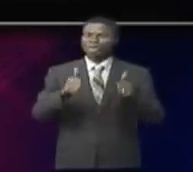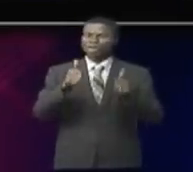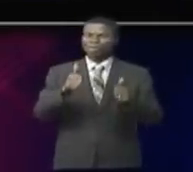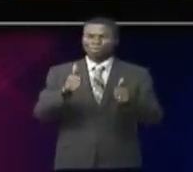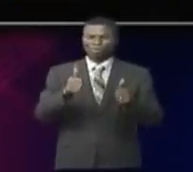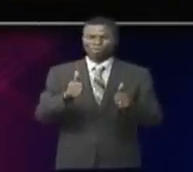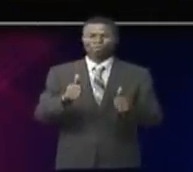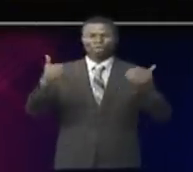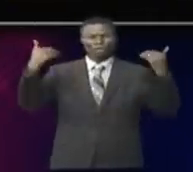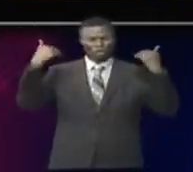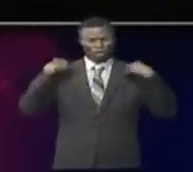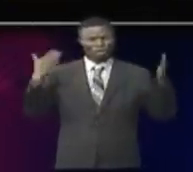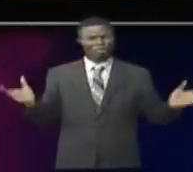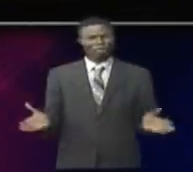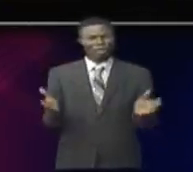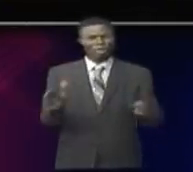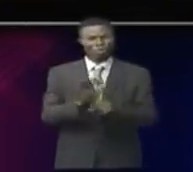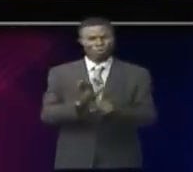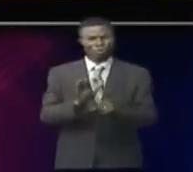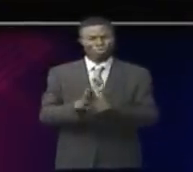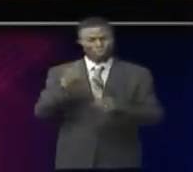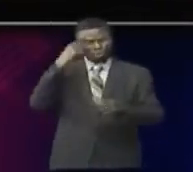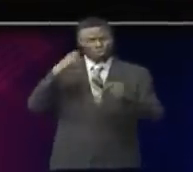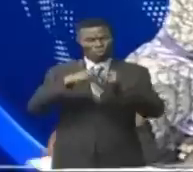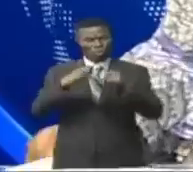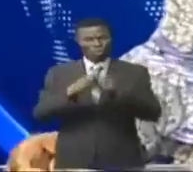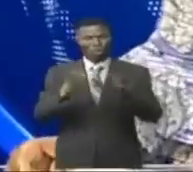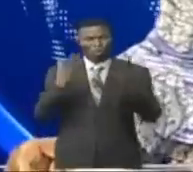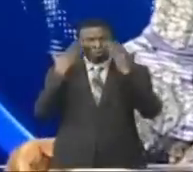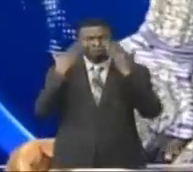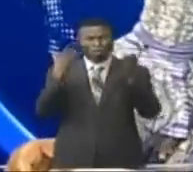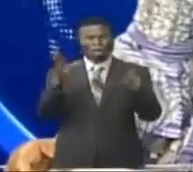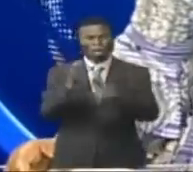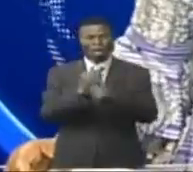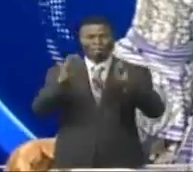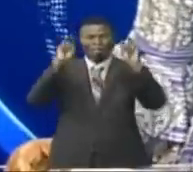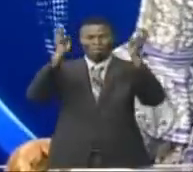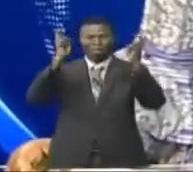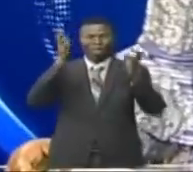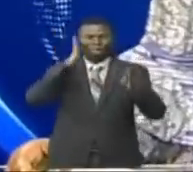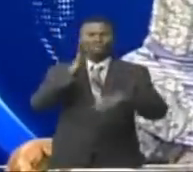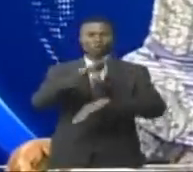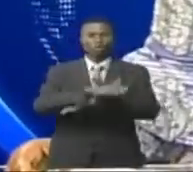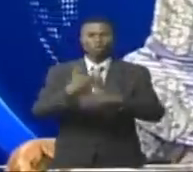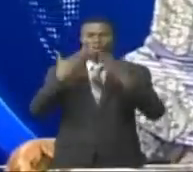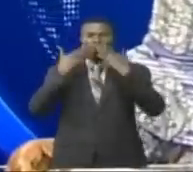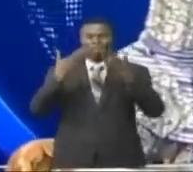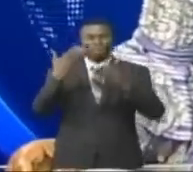de régulation de l'énergie. Voilà tout pour le titre. Encore une fois, bonsoir et bienvenue.